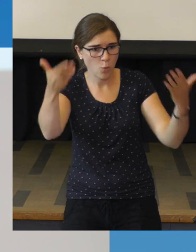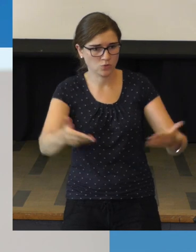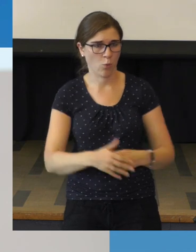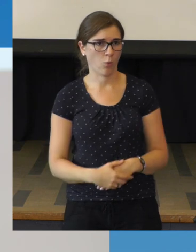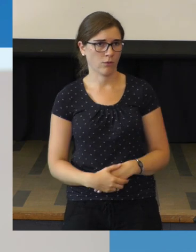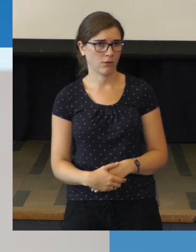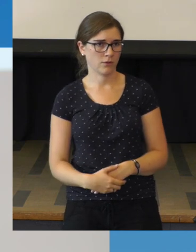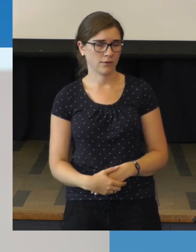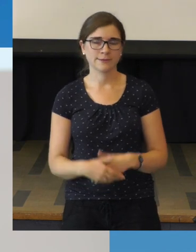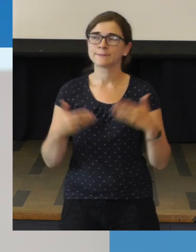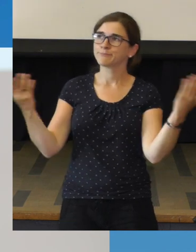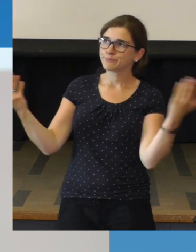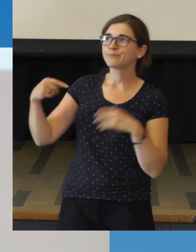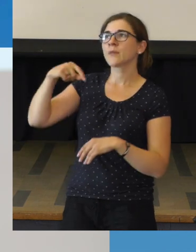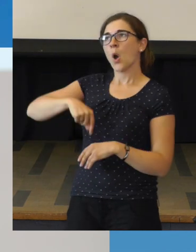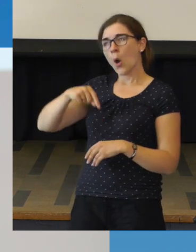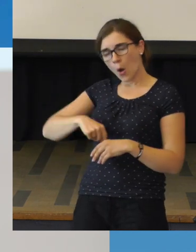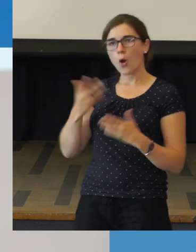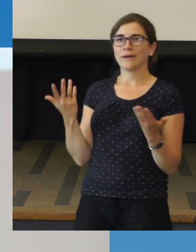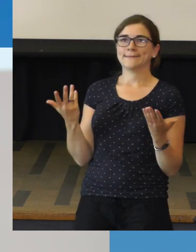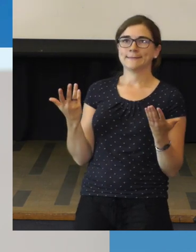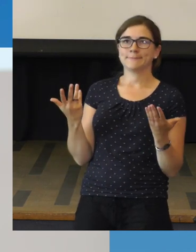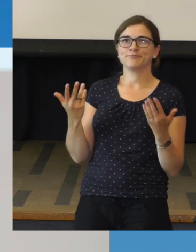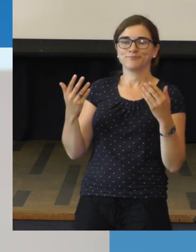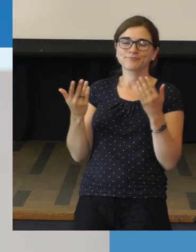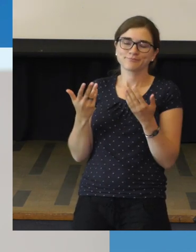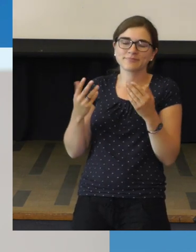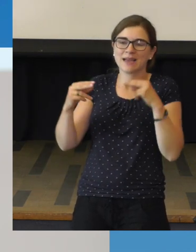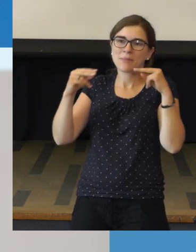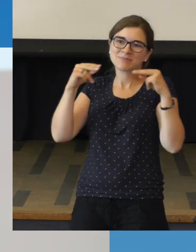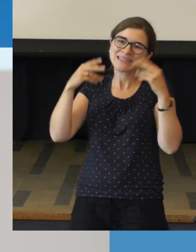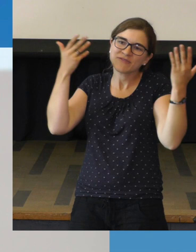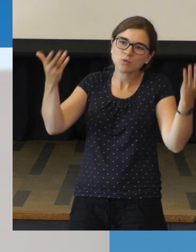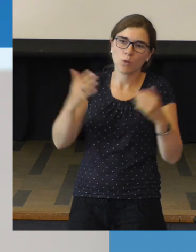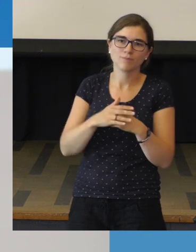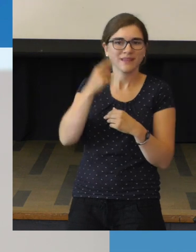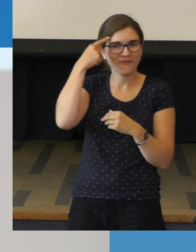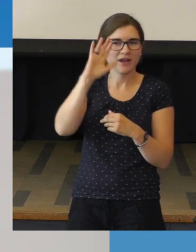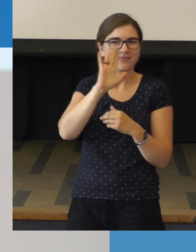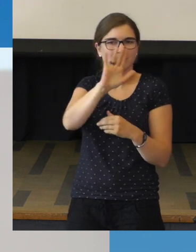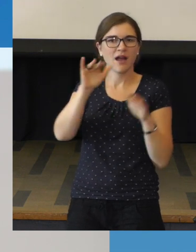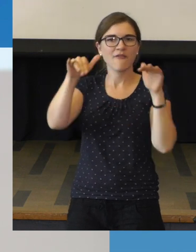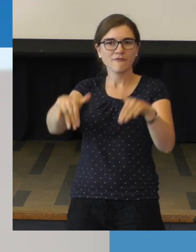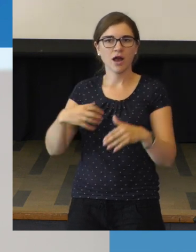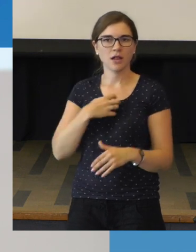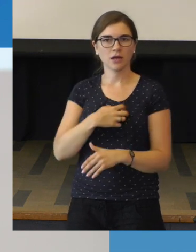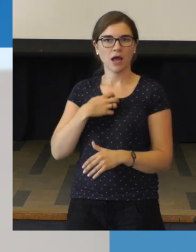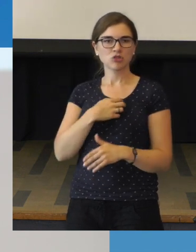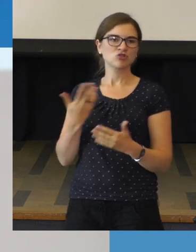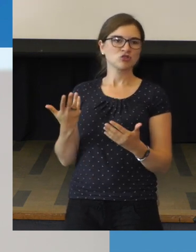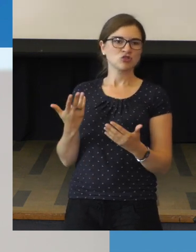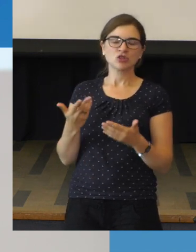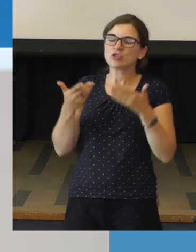Also aus heutiger Sicht ist, auch wenn das bei Ihrem Sohn tragisch verlaufen ist, nach wie vor die richtige Empfehlung,